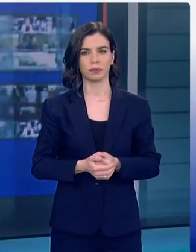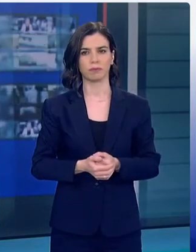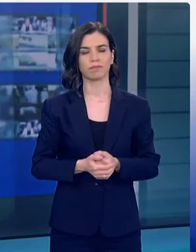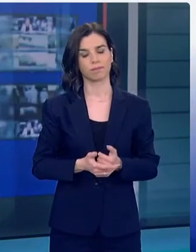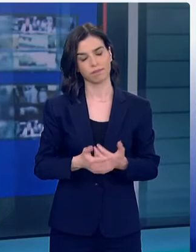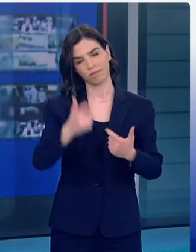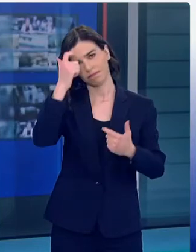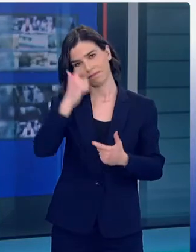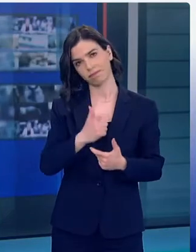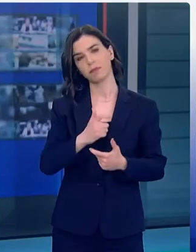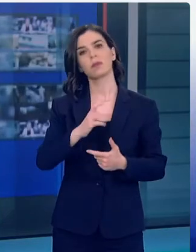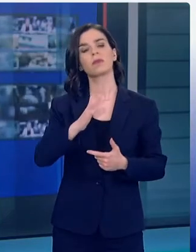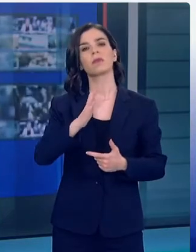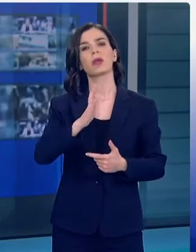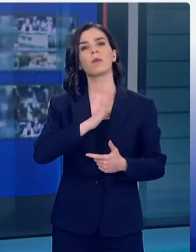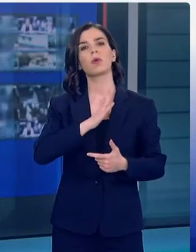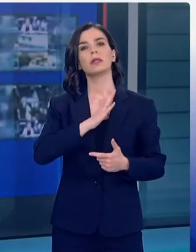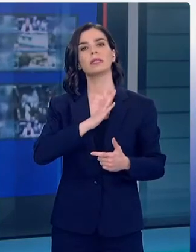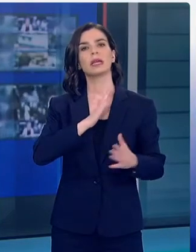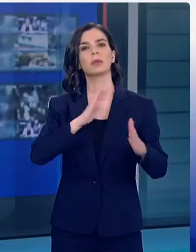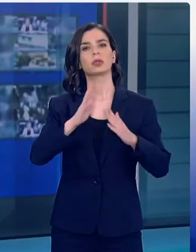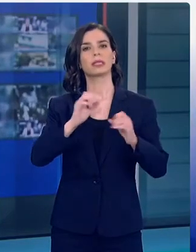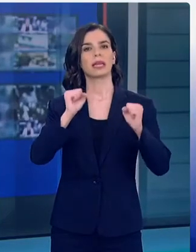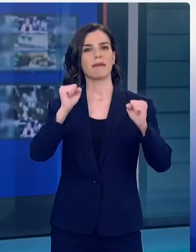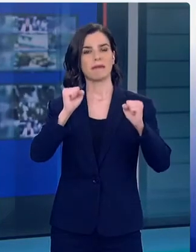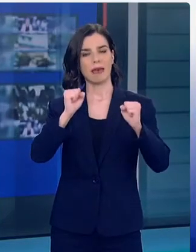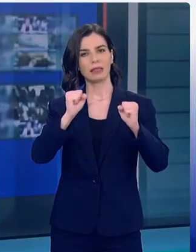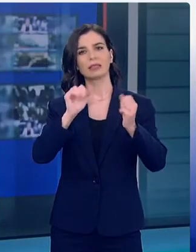Χρόνια πολλά και από την πολιτική ηγεσία του Υπουργείου Υγείας. Χριστός Ανέστη.